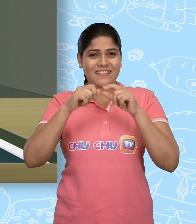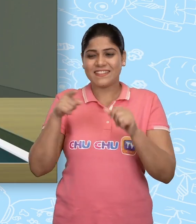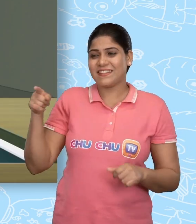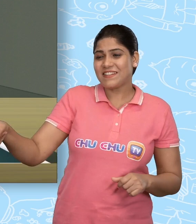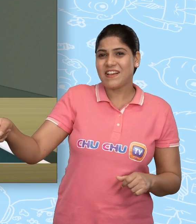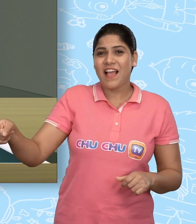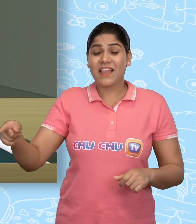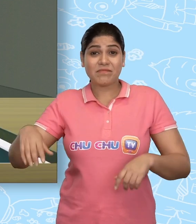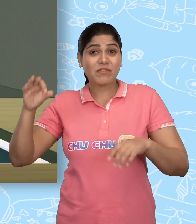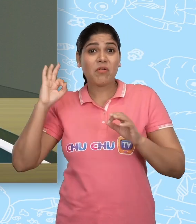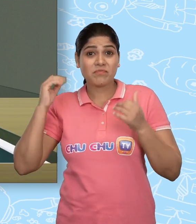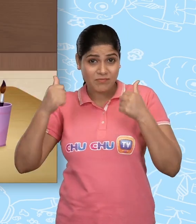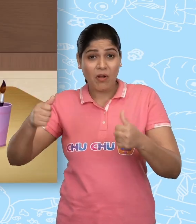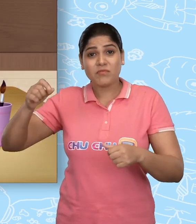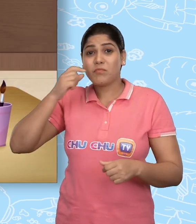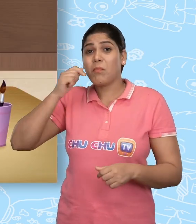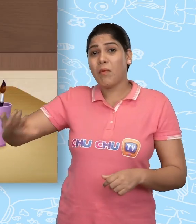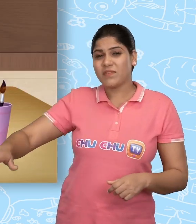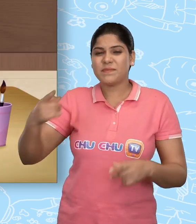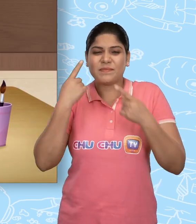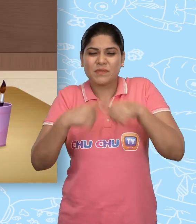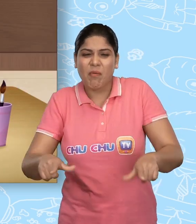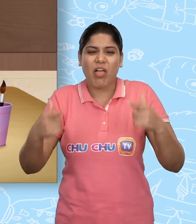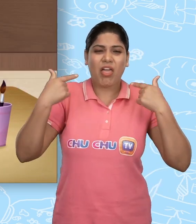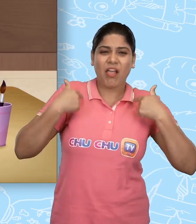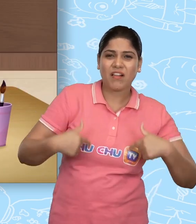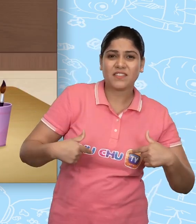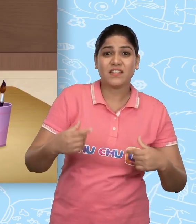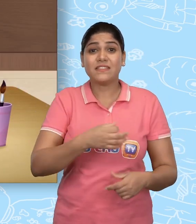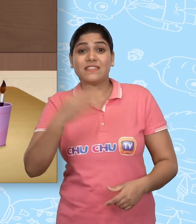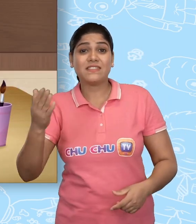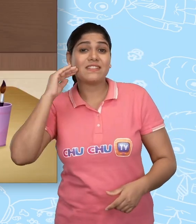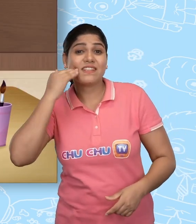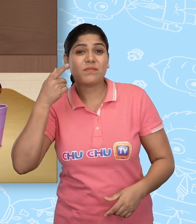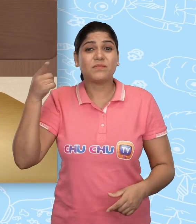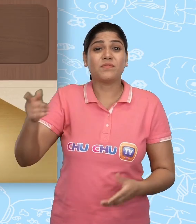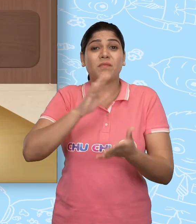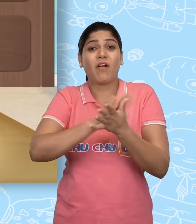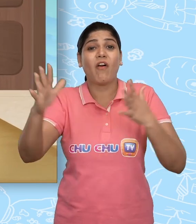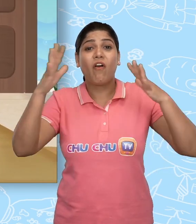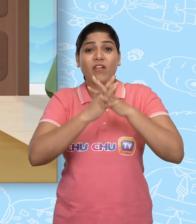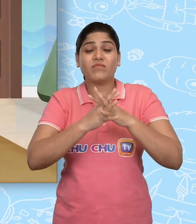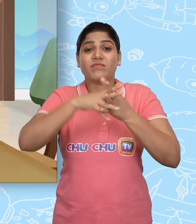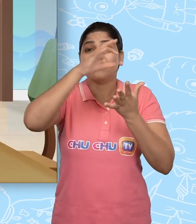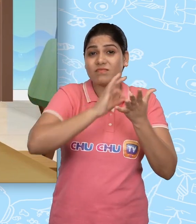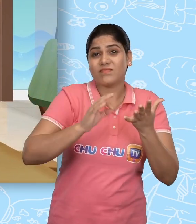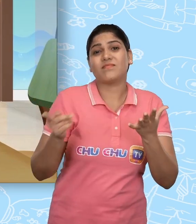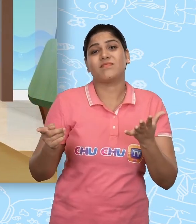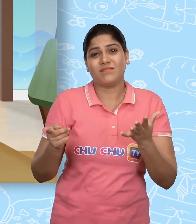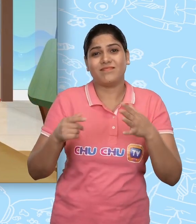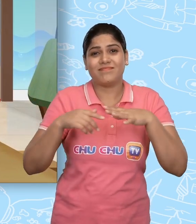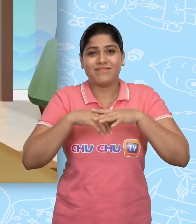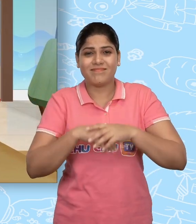जी का एक अच्छा बच्चा था, पर वो बहुत आलसी था, खासकर तब जब उसे अपना होमवर्क करना हो।